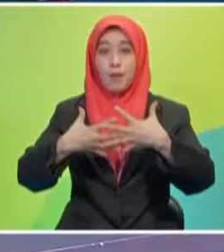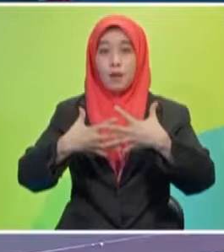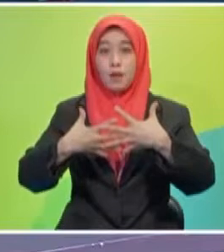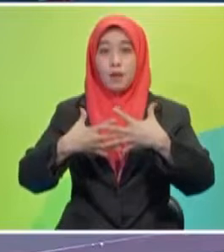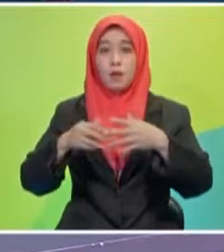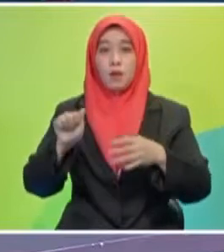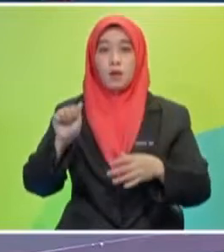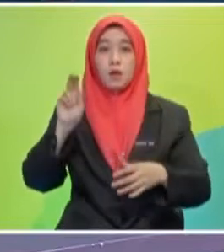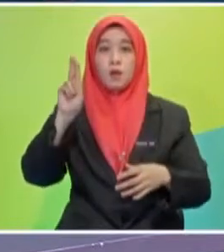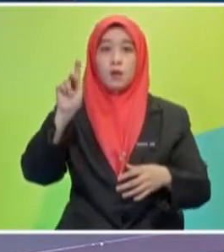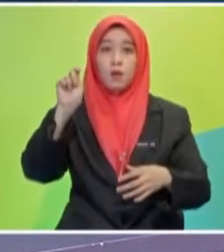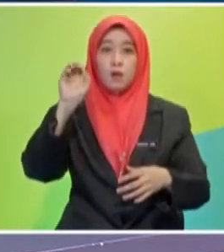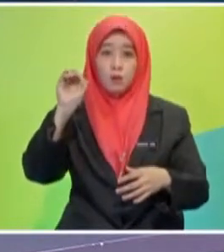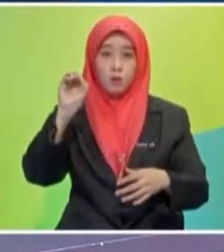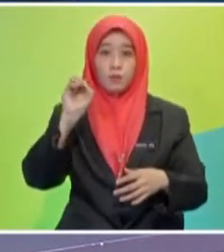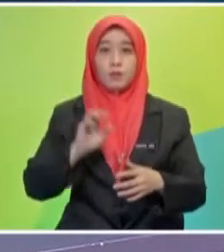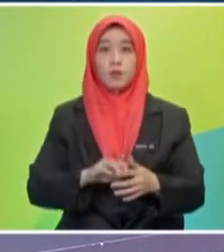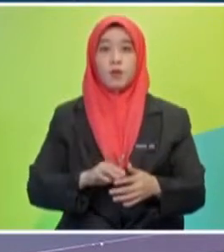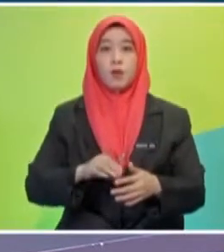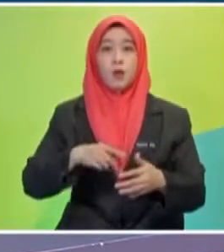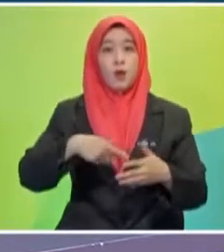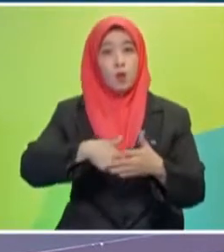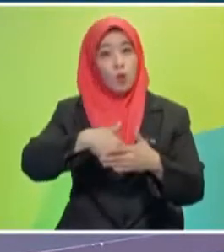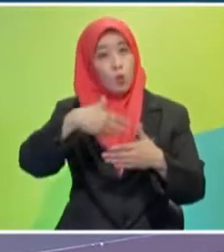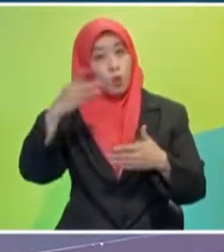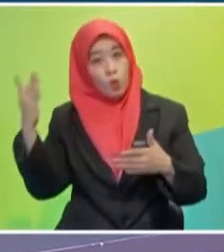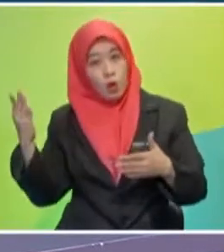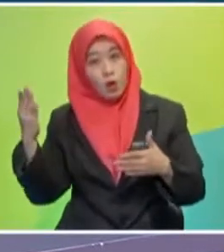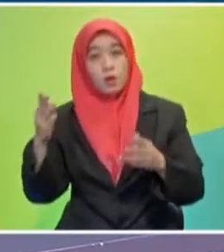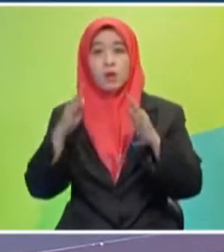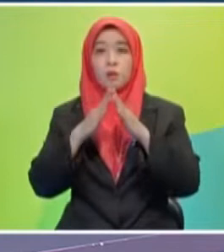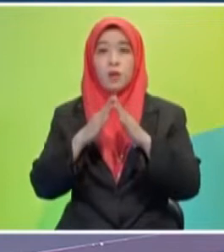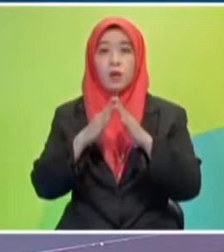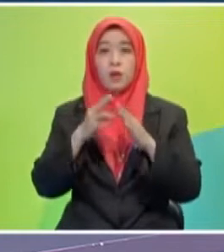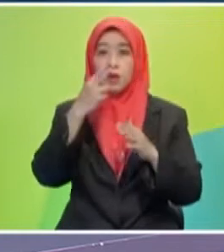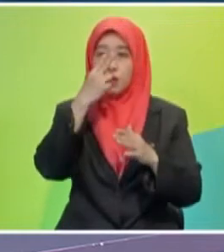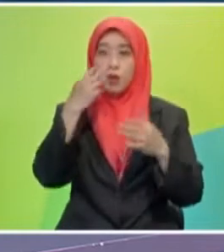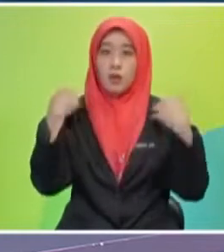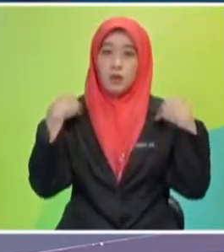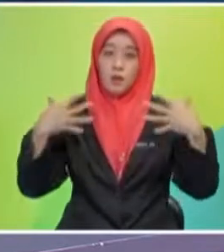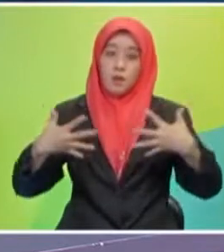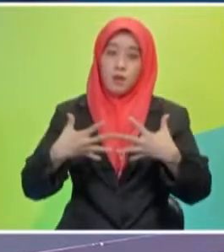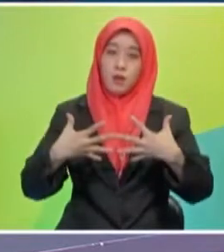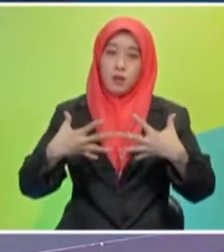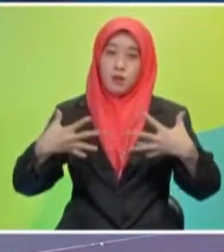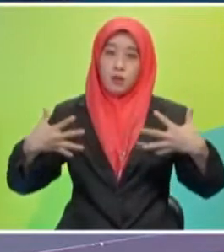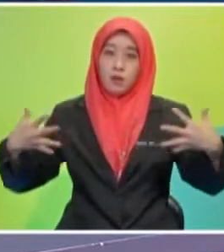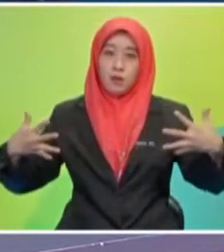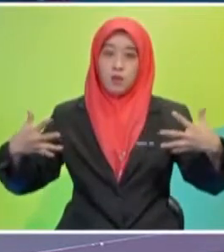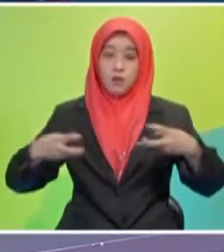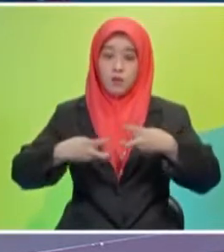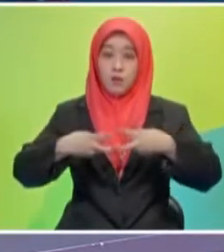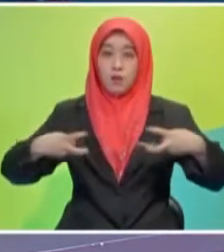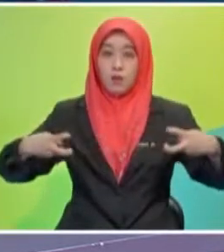dimana dari dalam dari pedal Wow mah ditekan saja dan Paga tuh akan terbuka ini bagian luar